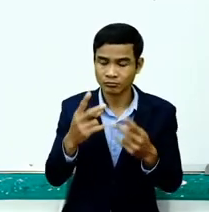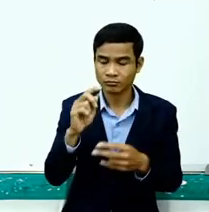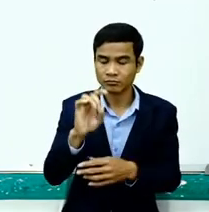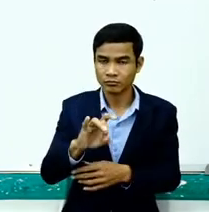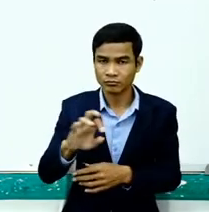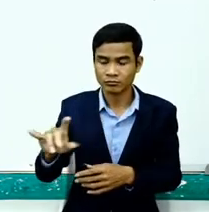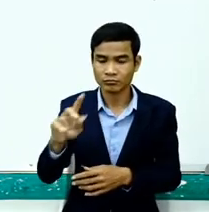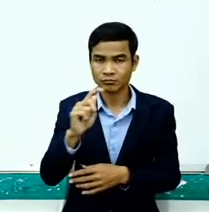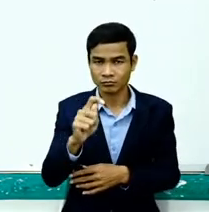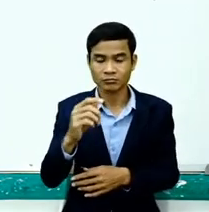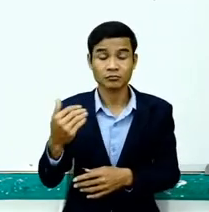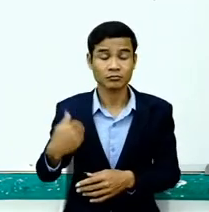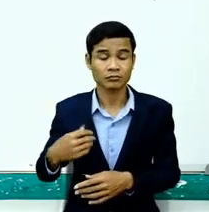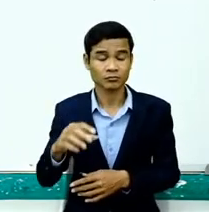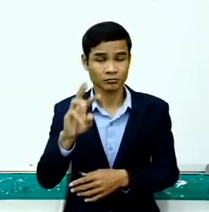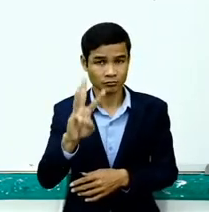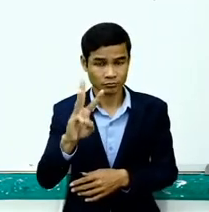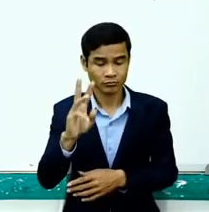3